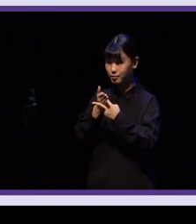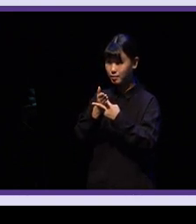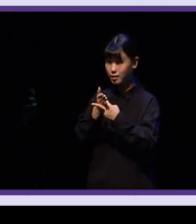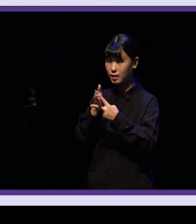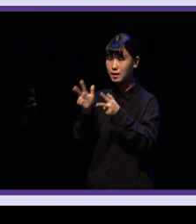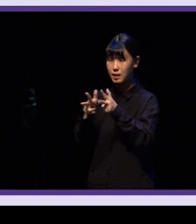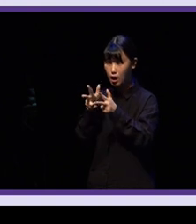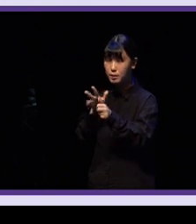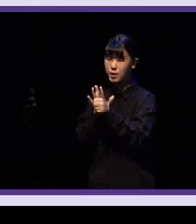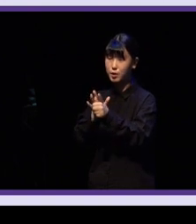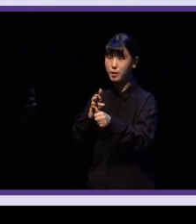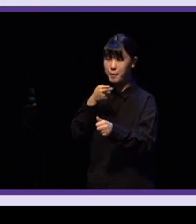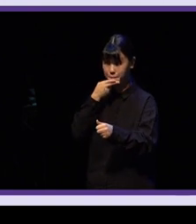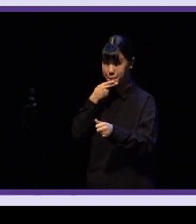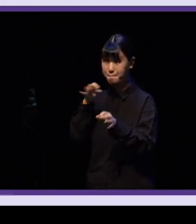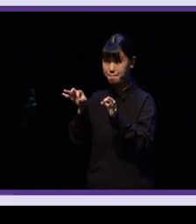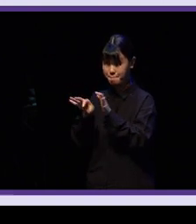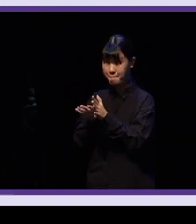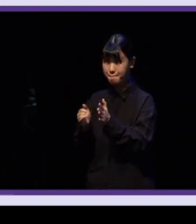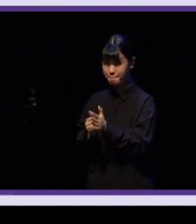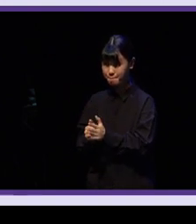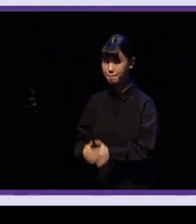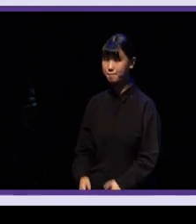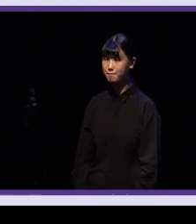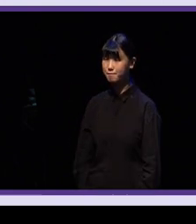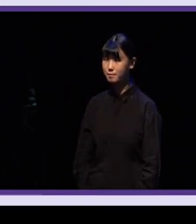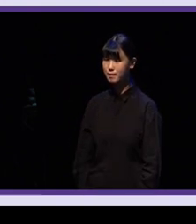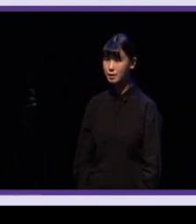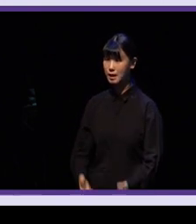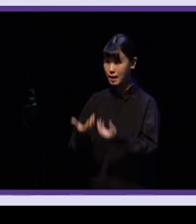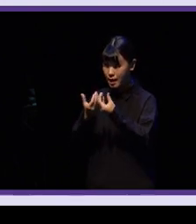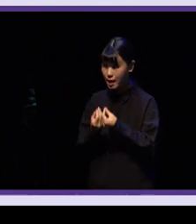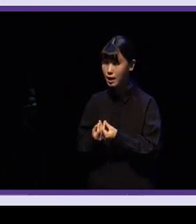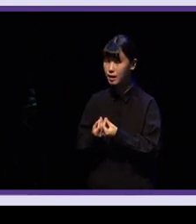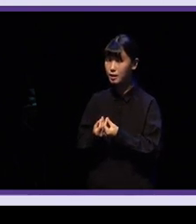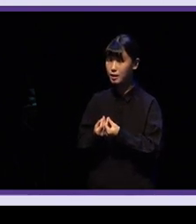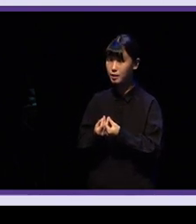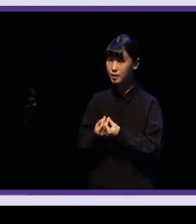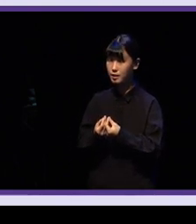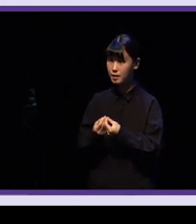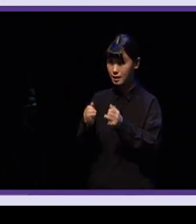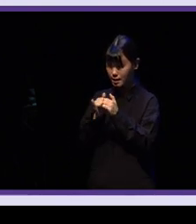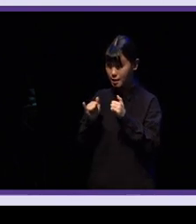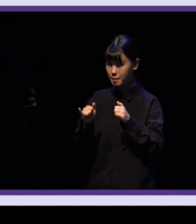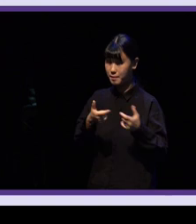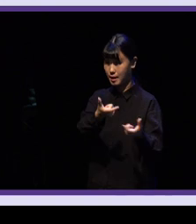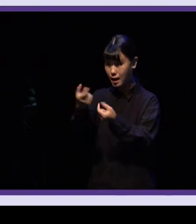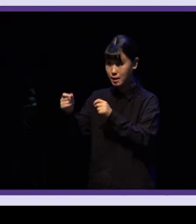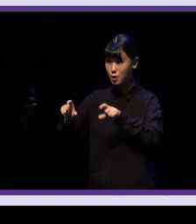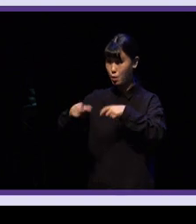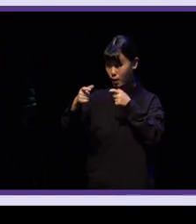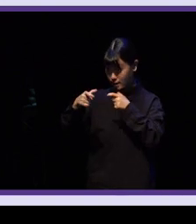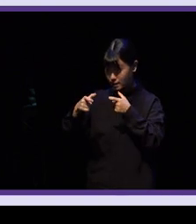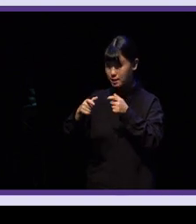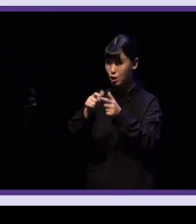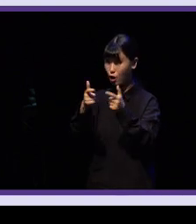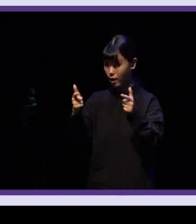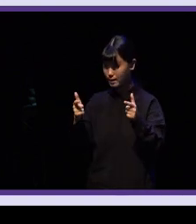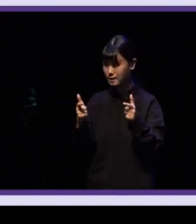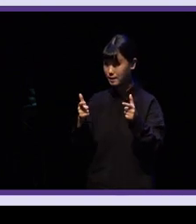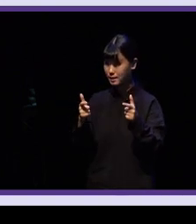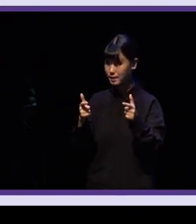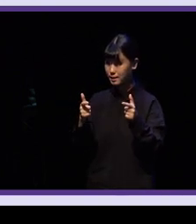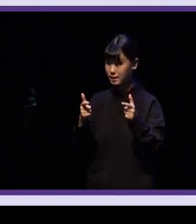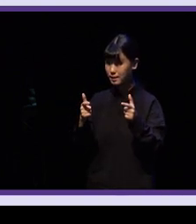없도록 그렇게 하도록 하였습니다 그래서 단지 회식이라던가 뭐 이런데 비용이 드는 업무